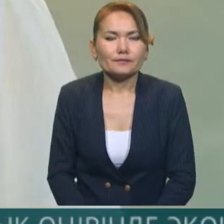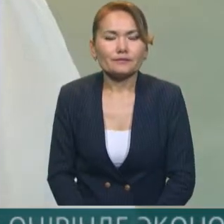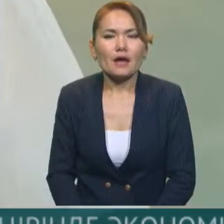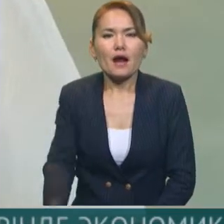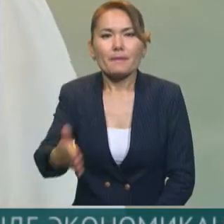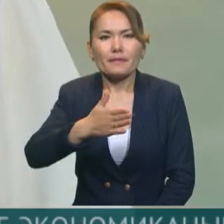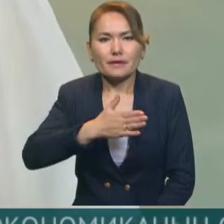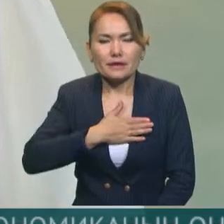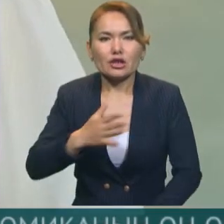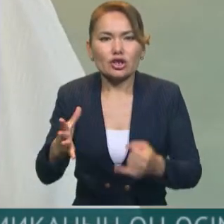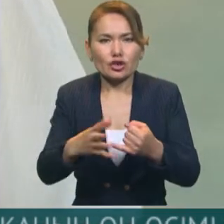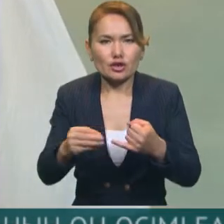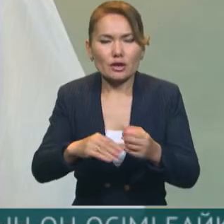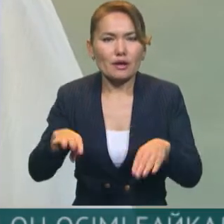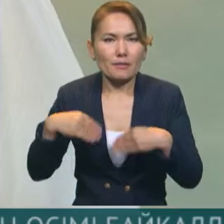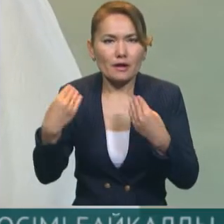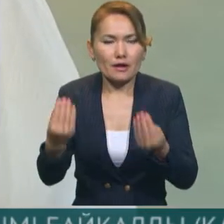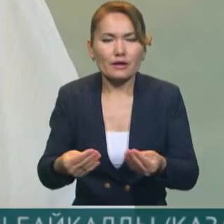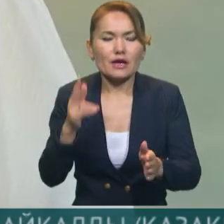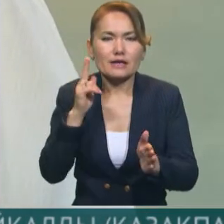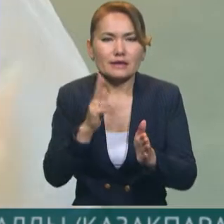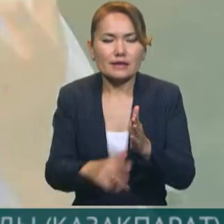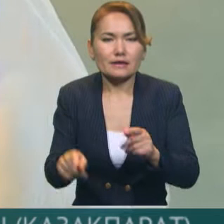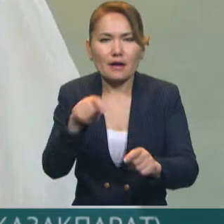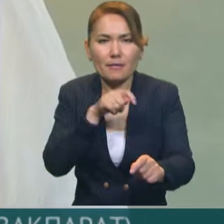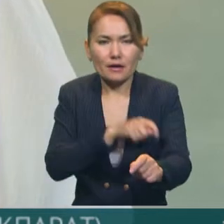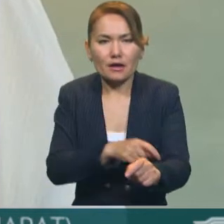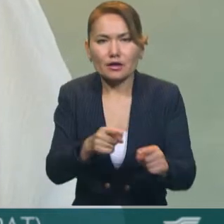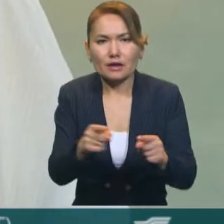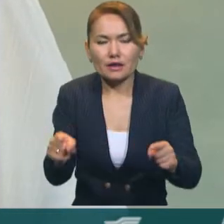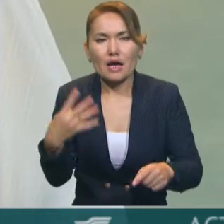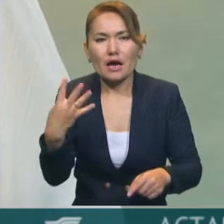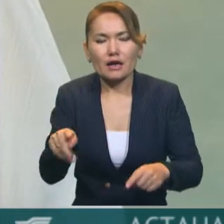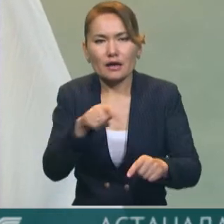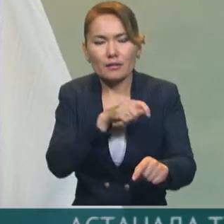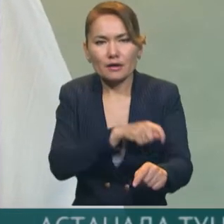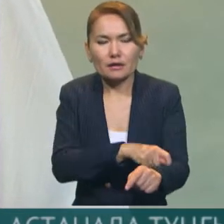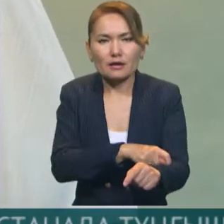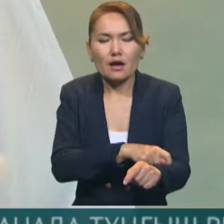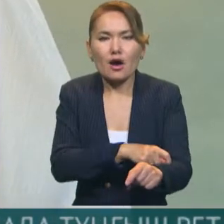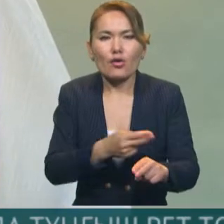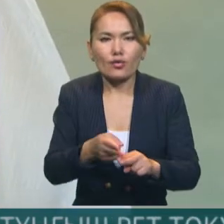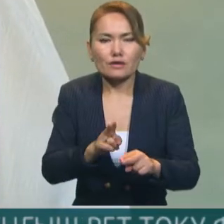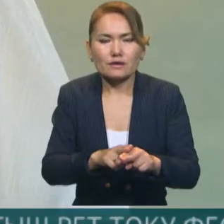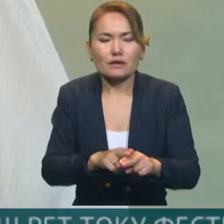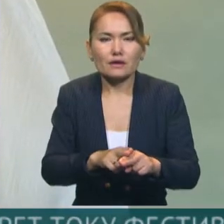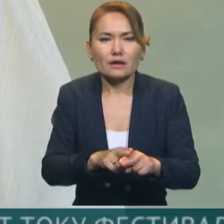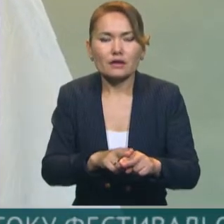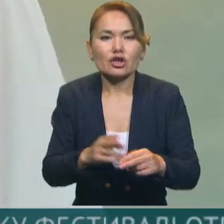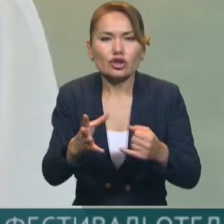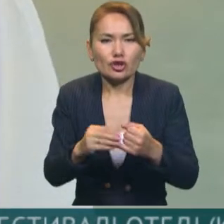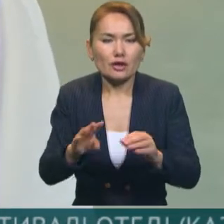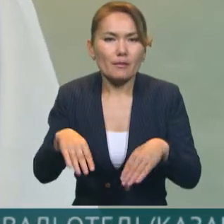Бізге жер бөлінді 80 метр ұзындығы, ені 40 метр 0,4 га жер